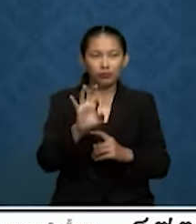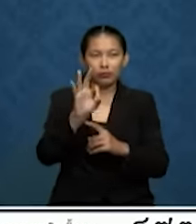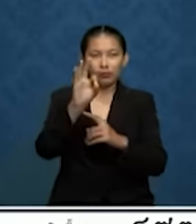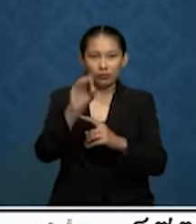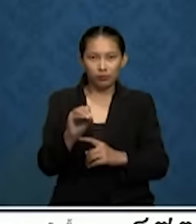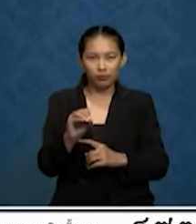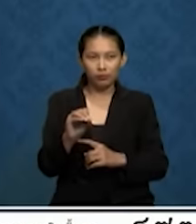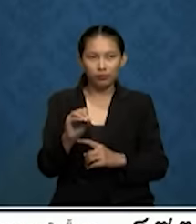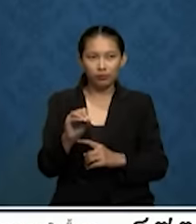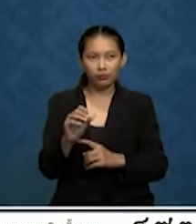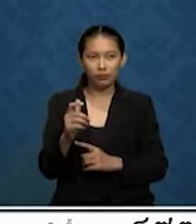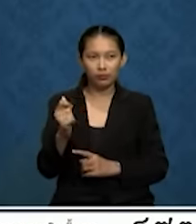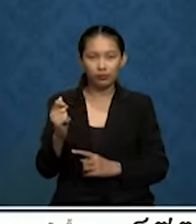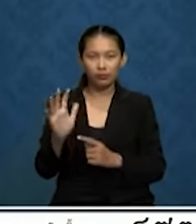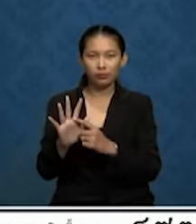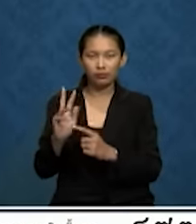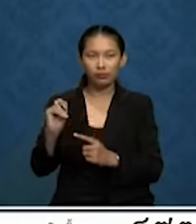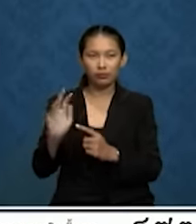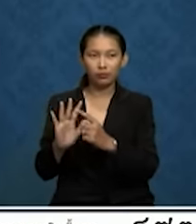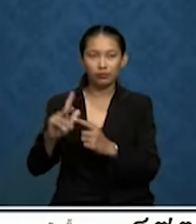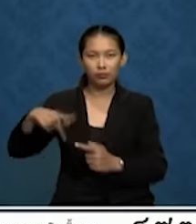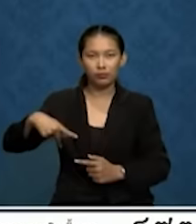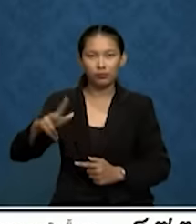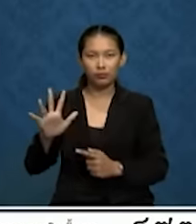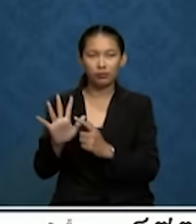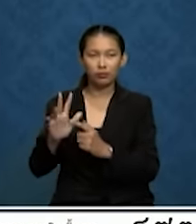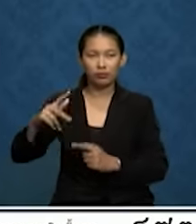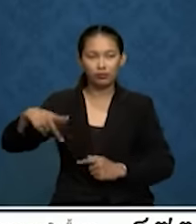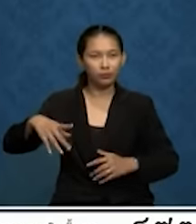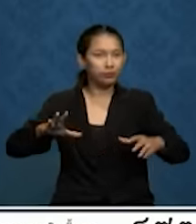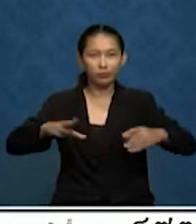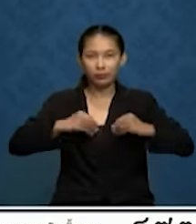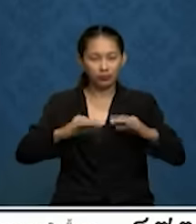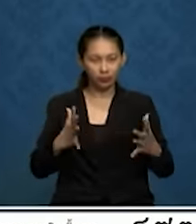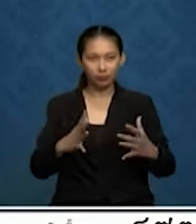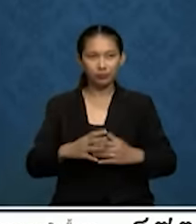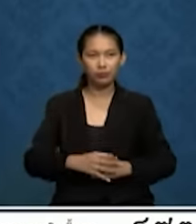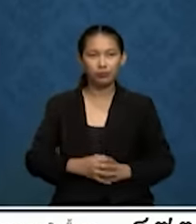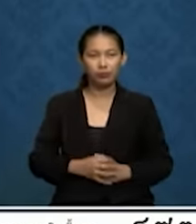490นายอนุภาพลิขิตอำนวยชัย ไม่เห็นชอบครับ